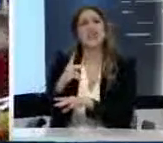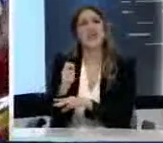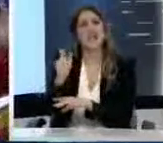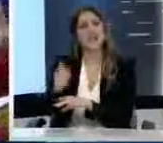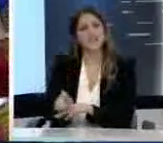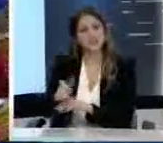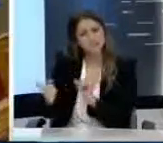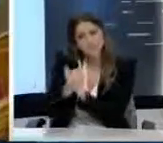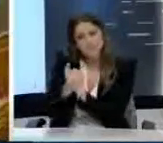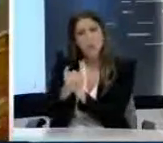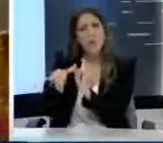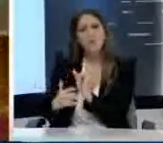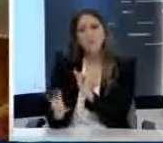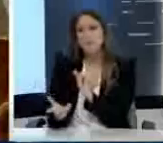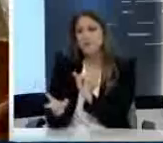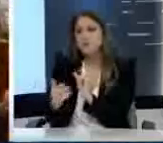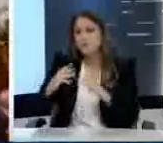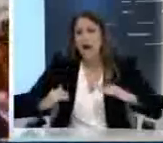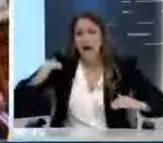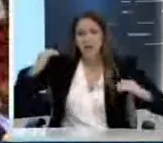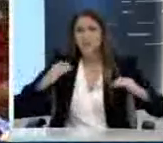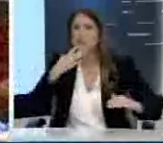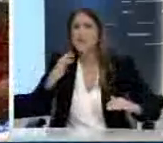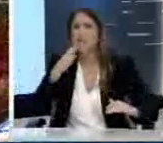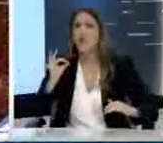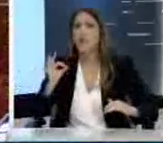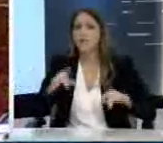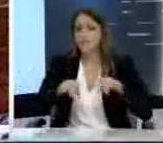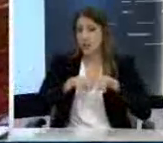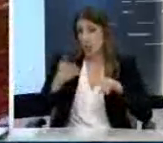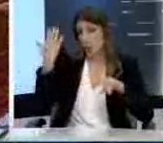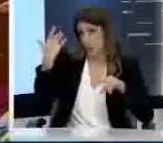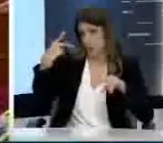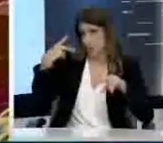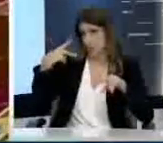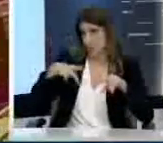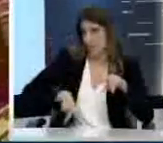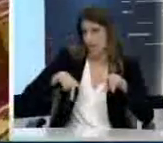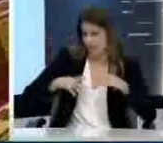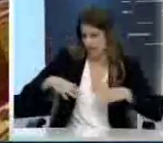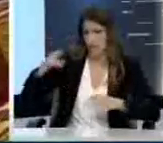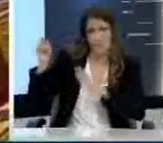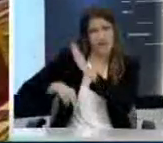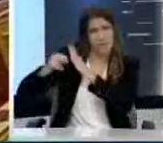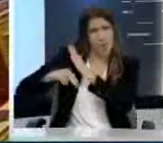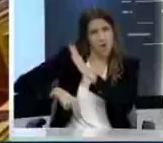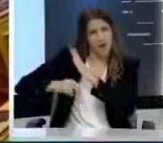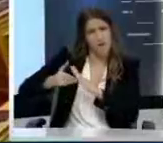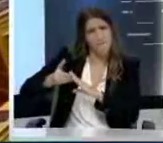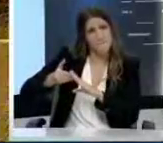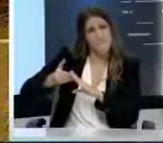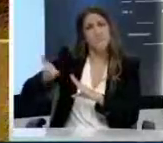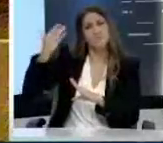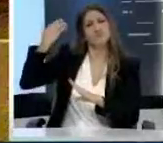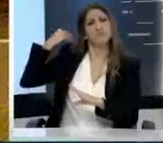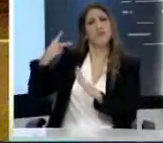και γιατί υπήρχε αυτή η μεγάλη ανισότητα, όχι επί ημερών σας με τα μνημόνια και τα δικά μας τα χρόνια, αλλά